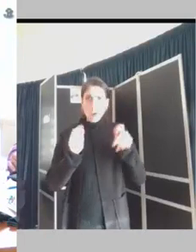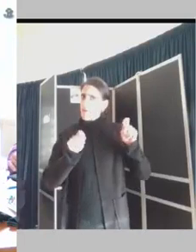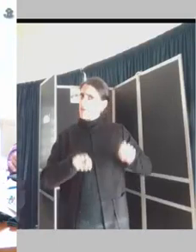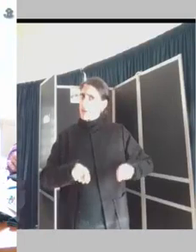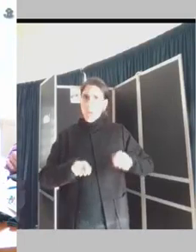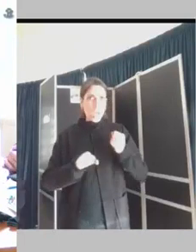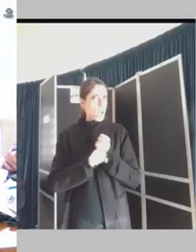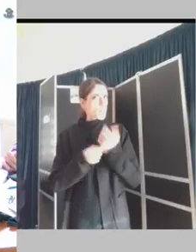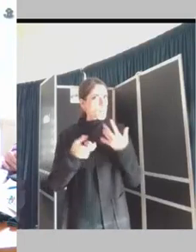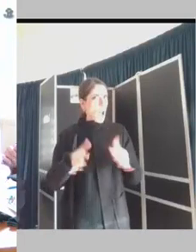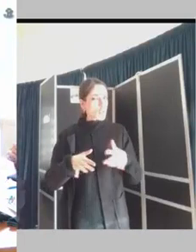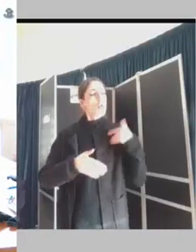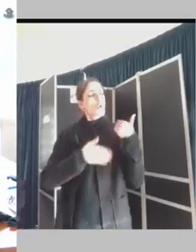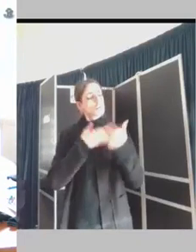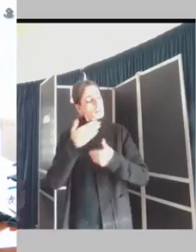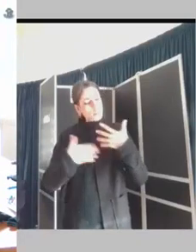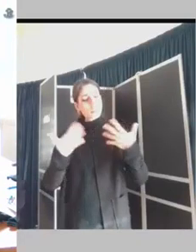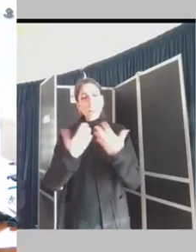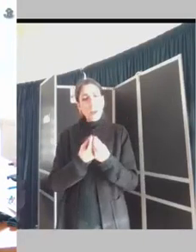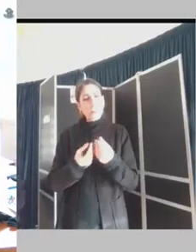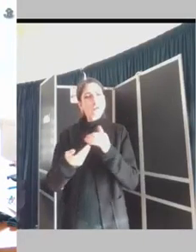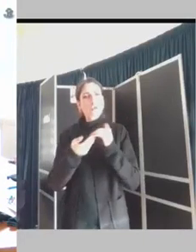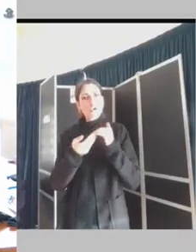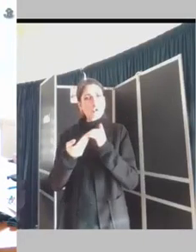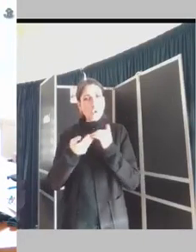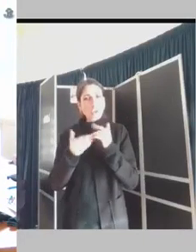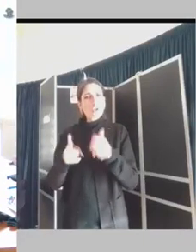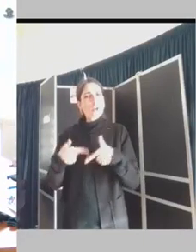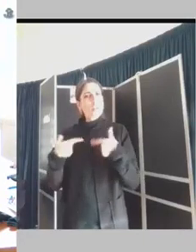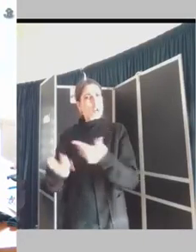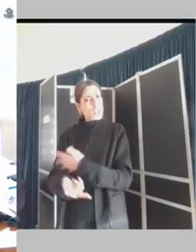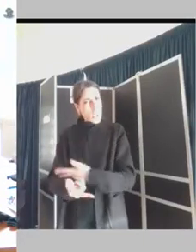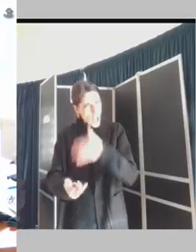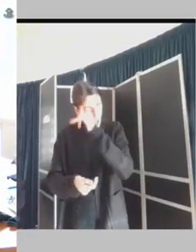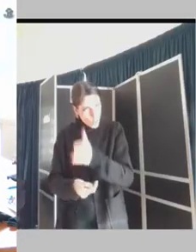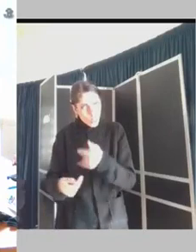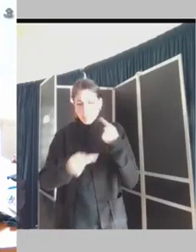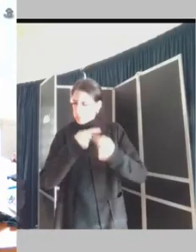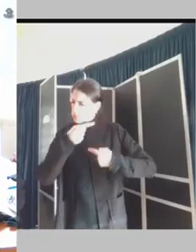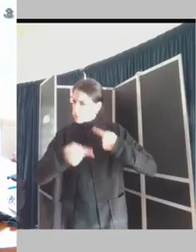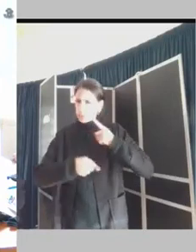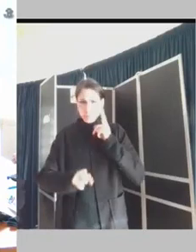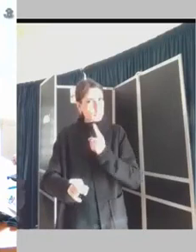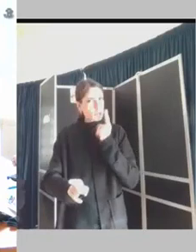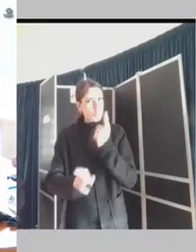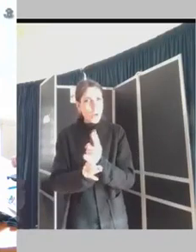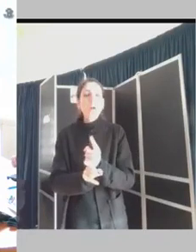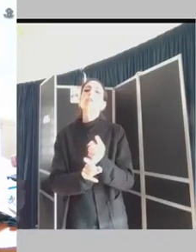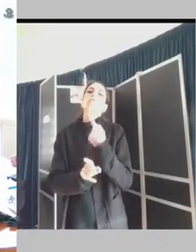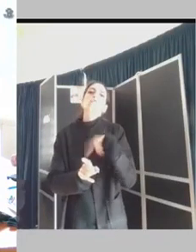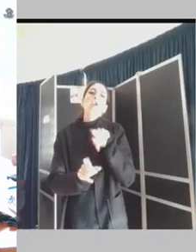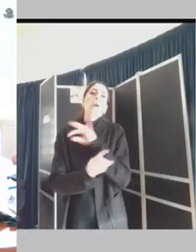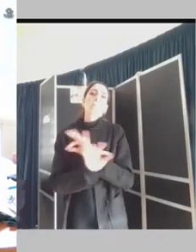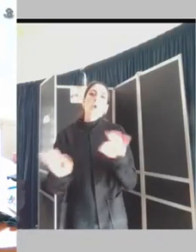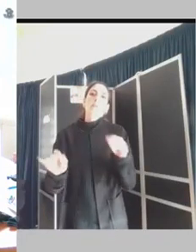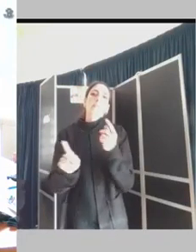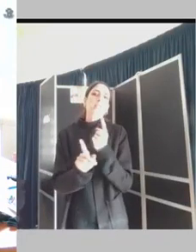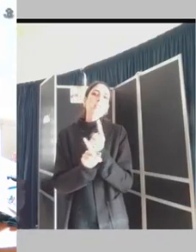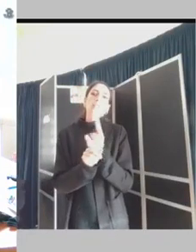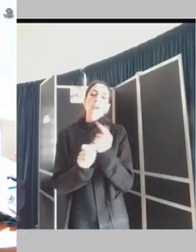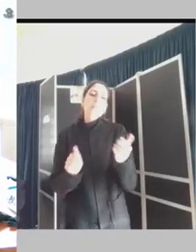le associazioni di donazione del sangue, cercheremo di ampliare, aiutare, stare accanto della Giunta perché possa